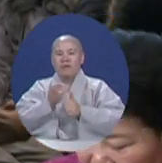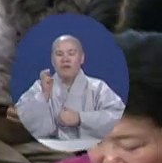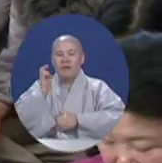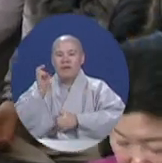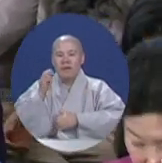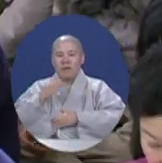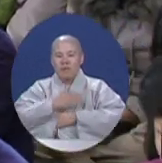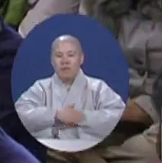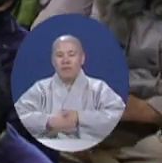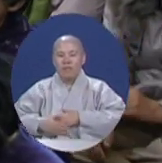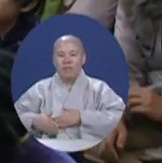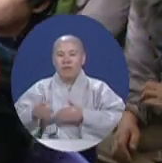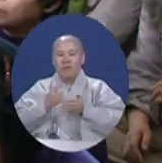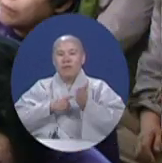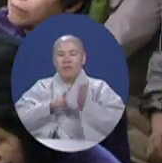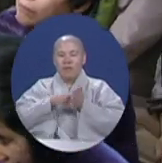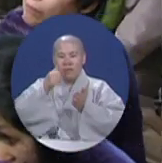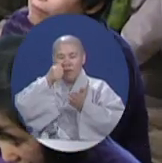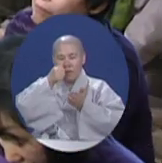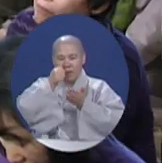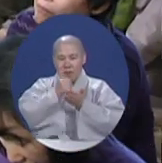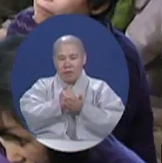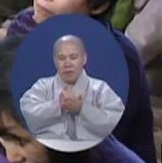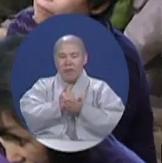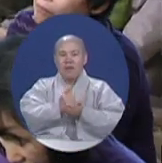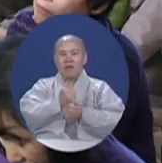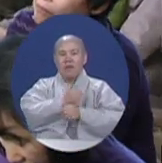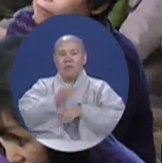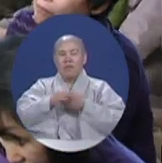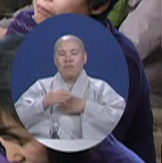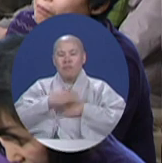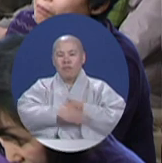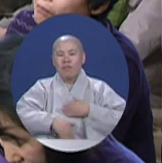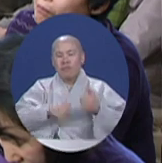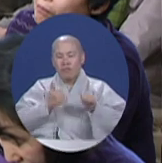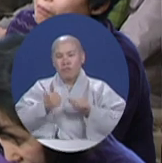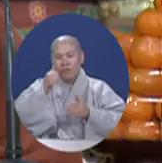이 몸을 위해서 죄를 지면 몸은 죽습니다. 죄만 남아요.